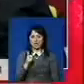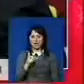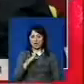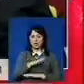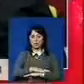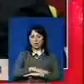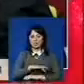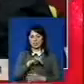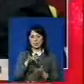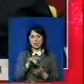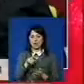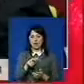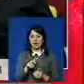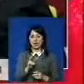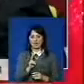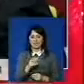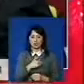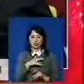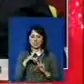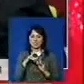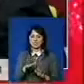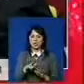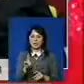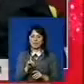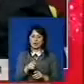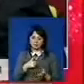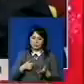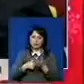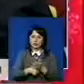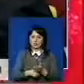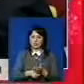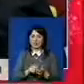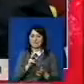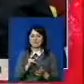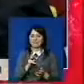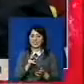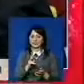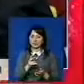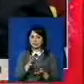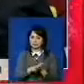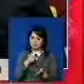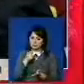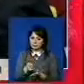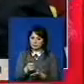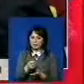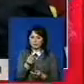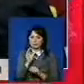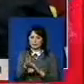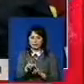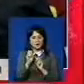მოიქცნენ მოქალაქეები, რომელსაც უნდათ ამ საქმეში გარკვეული წვლილი შეტანა? ვის უნდა მიმართონ მათ და როგორ შეიძლება ამ საქმეში